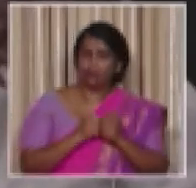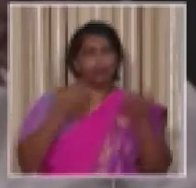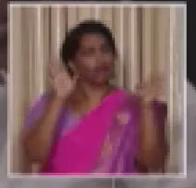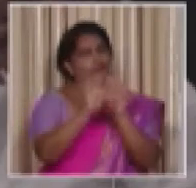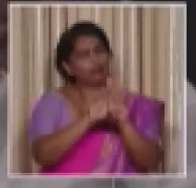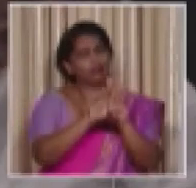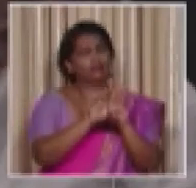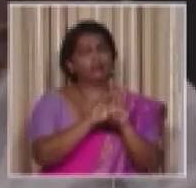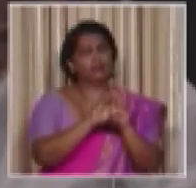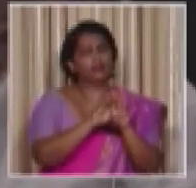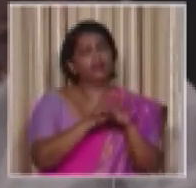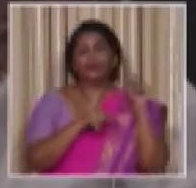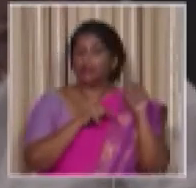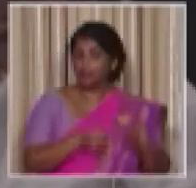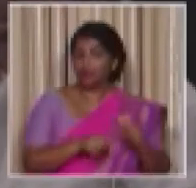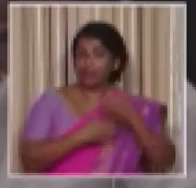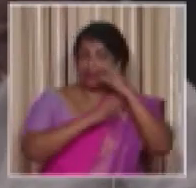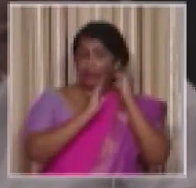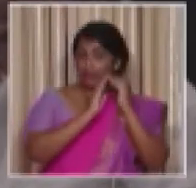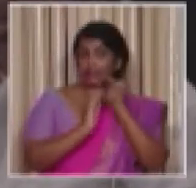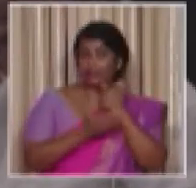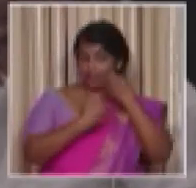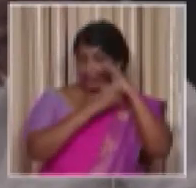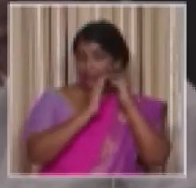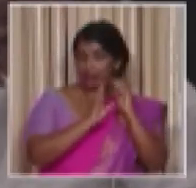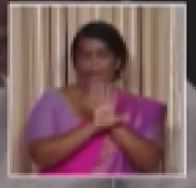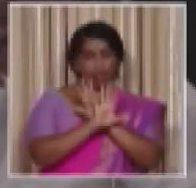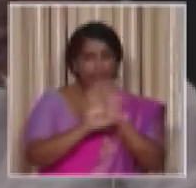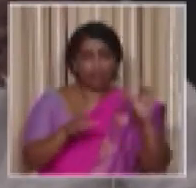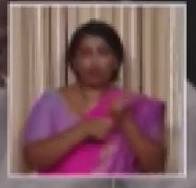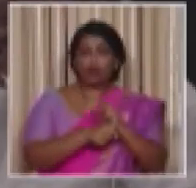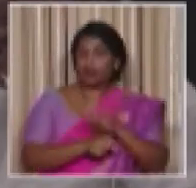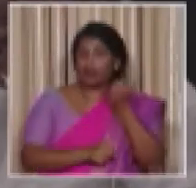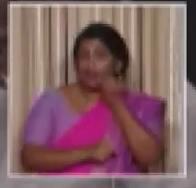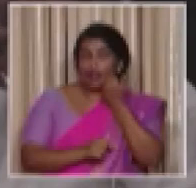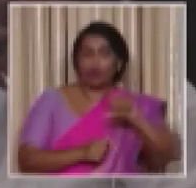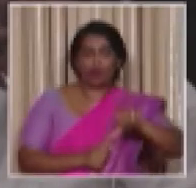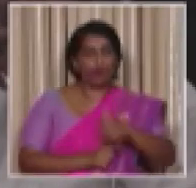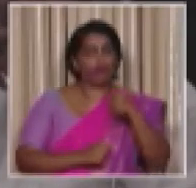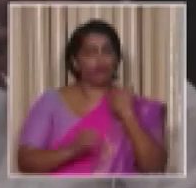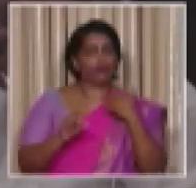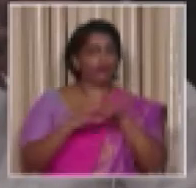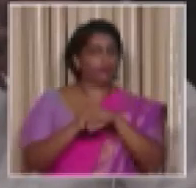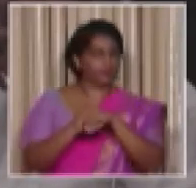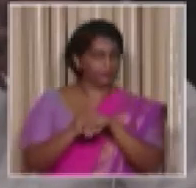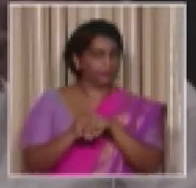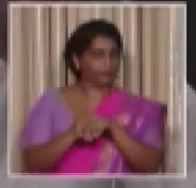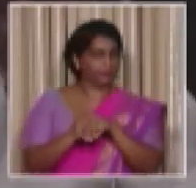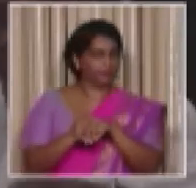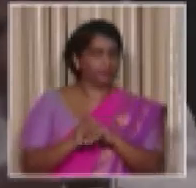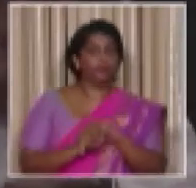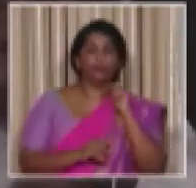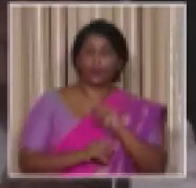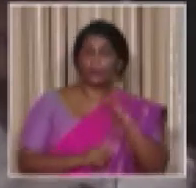තැබීම මේ විද්‍යාපීඨ 19ම භාවිතා කළා කොවිඩ් 19 රෝගීන් පුනරුත්ථාපනය කිරීමට.